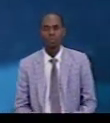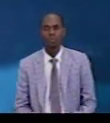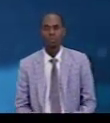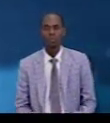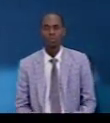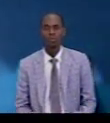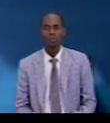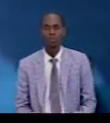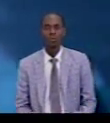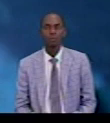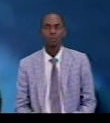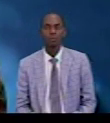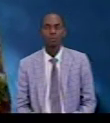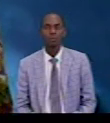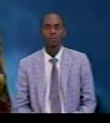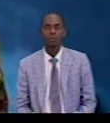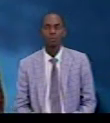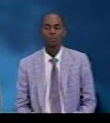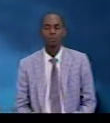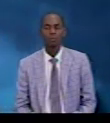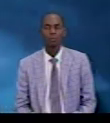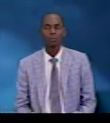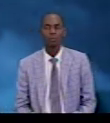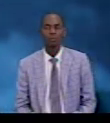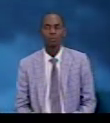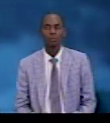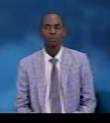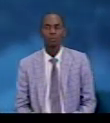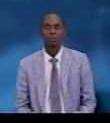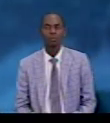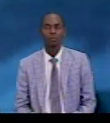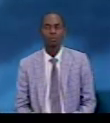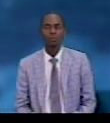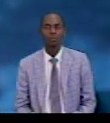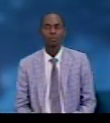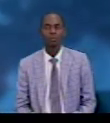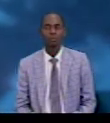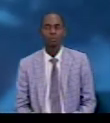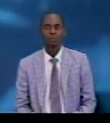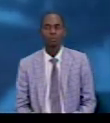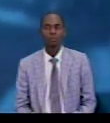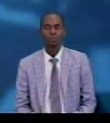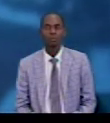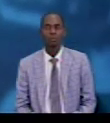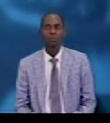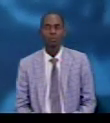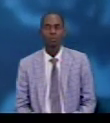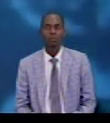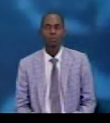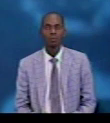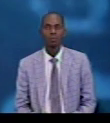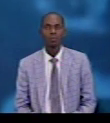Ok, j'ai un mal. Il y a un mauvais sort qui est lancé sur moi depuis 2007 que je traîne